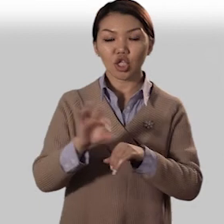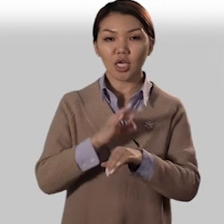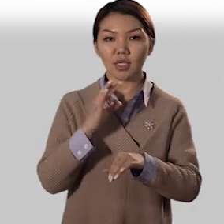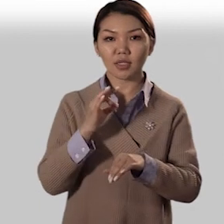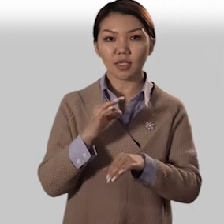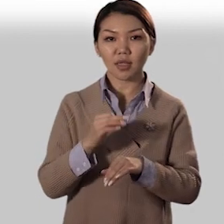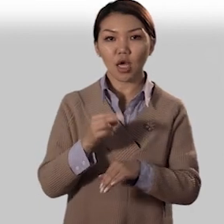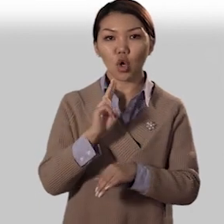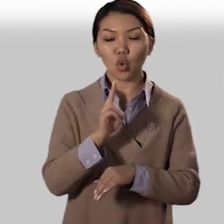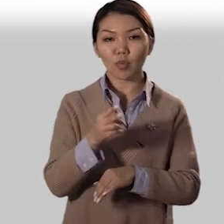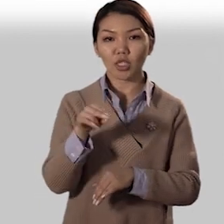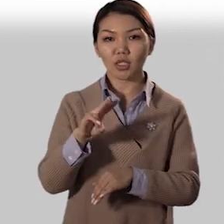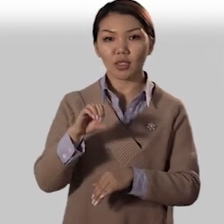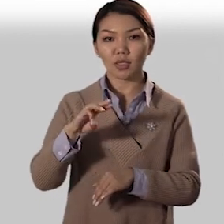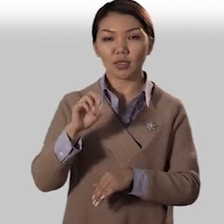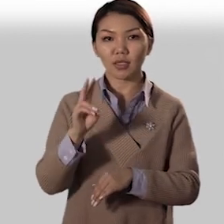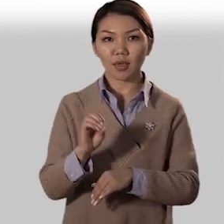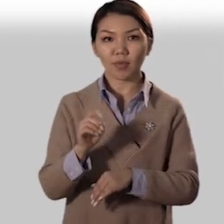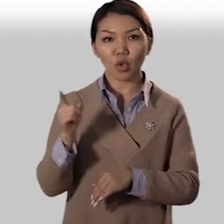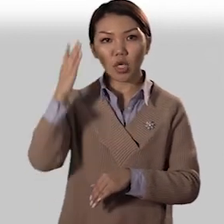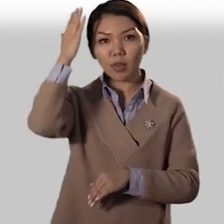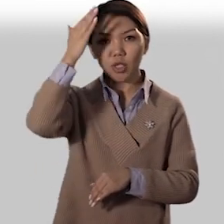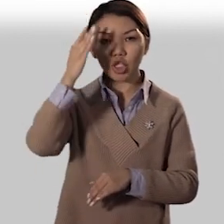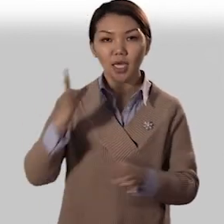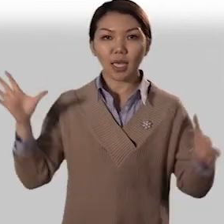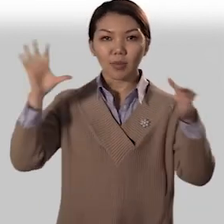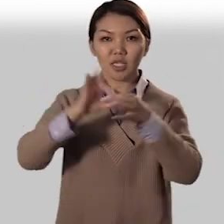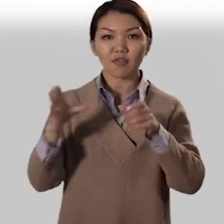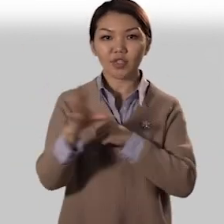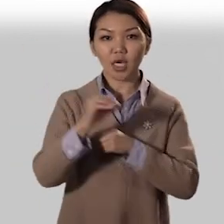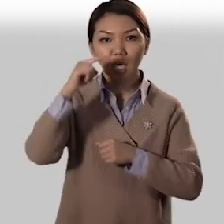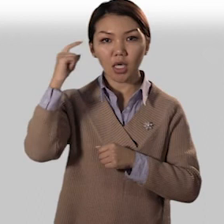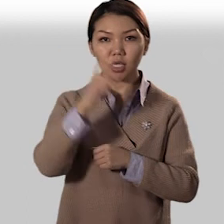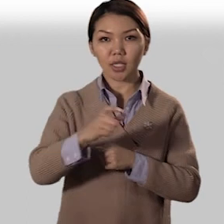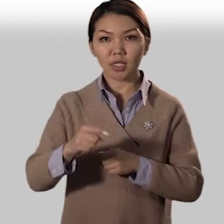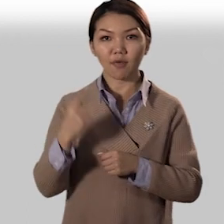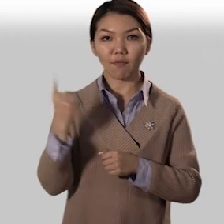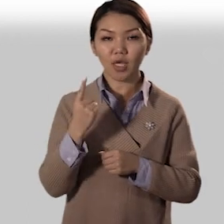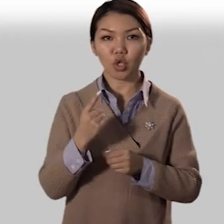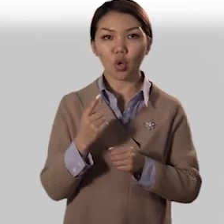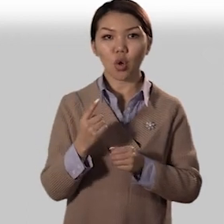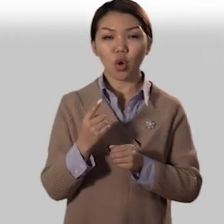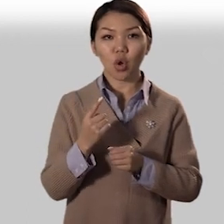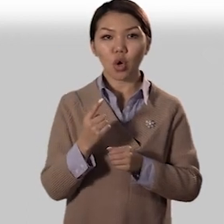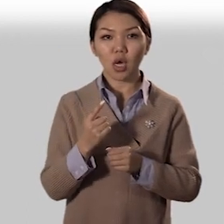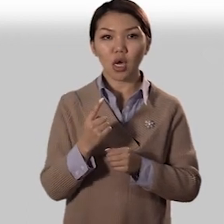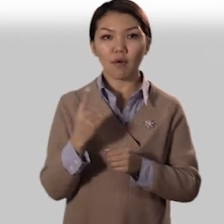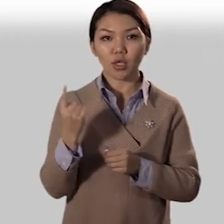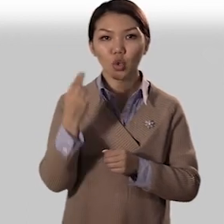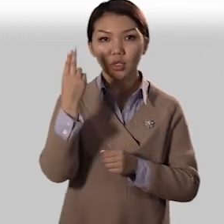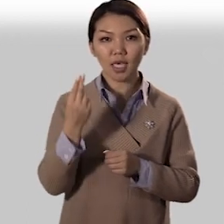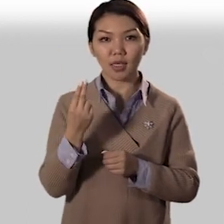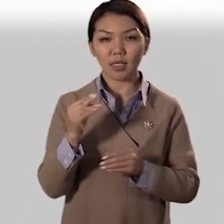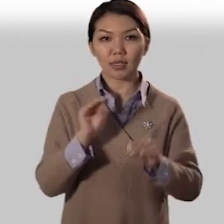all i'm back мечтает об объединении всех кыргызов в одно целое и создание